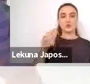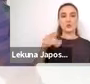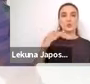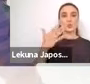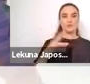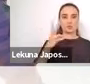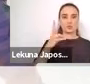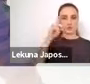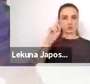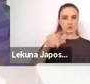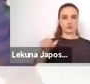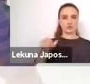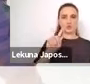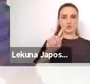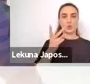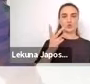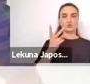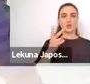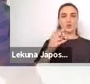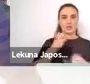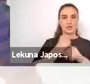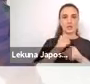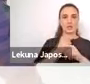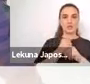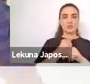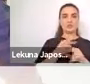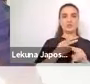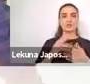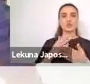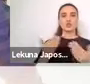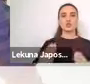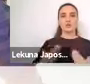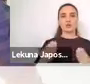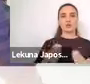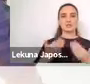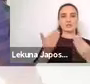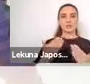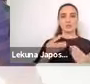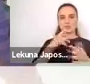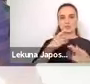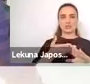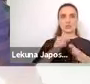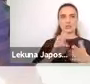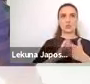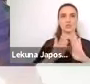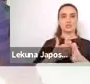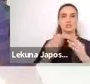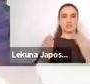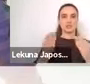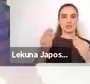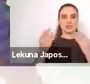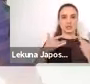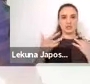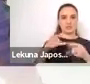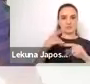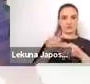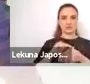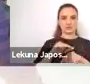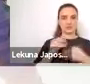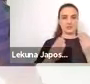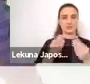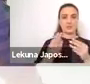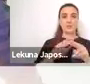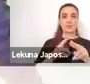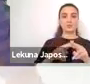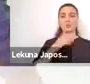უნდა იცოდნენ რა უნდა გააკეთონ. ეს არის ცხოვრებისეული სიტუაციების გათამაშება თამაშით. ამიტომ